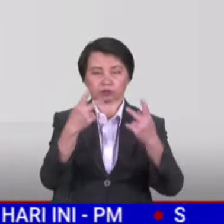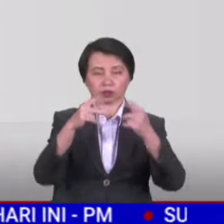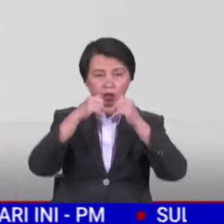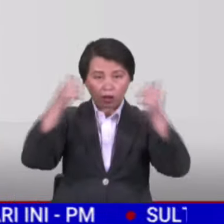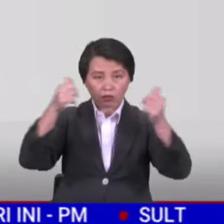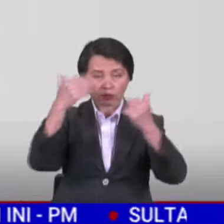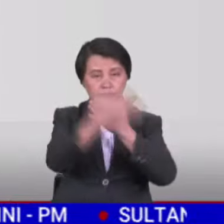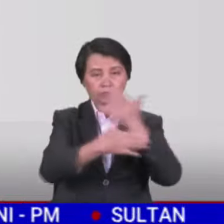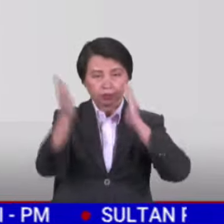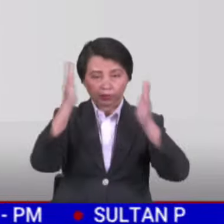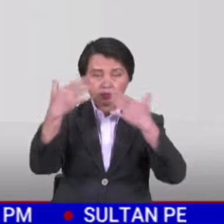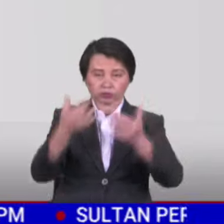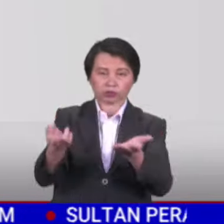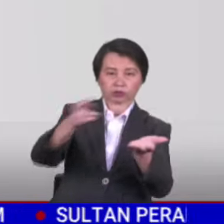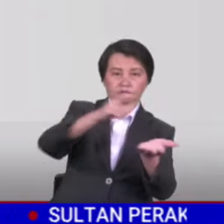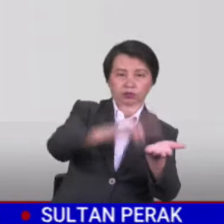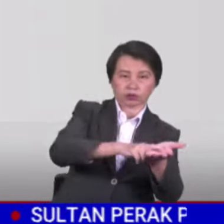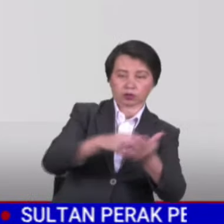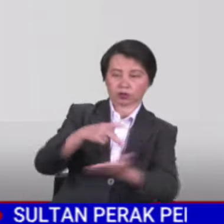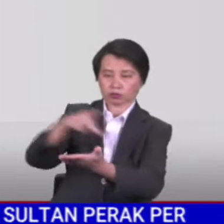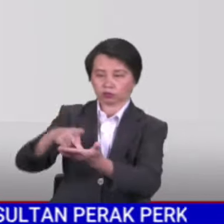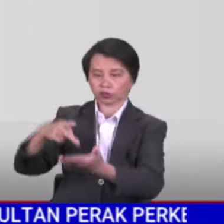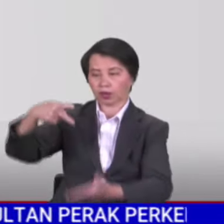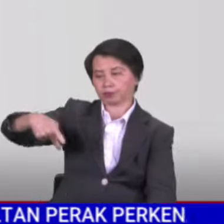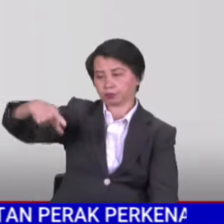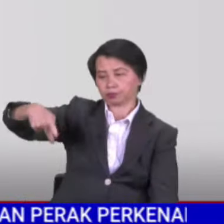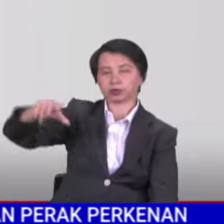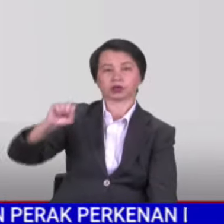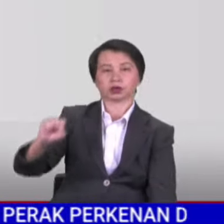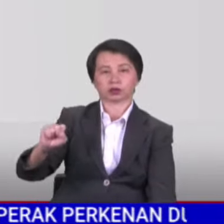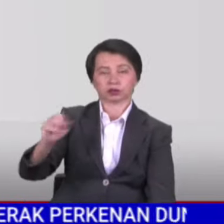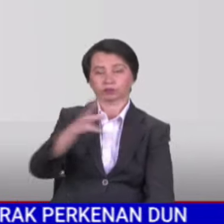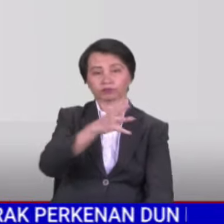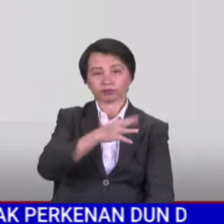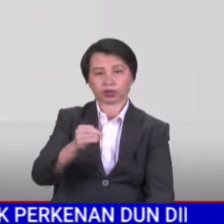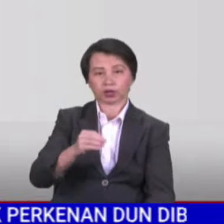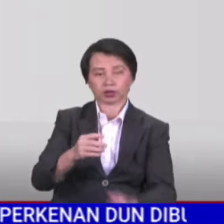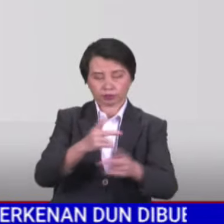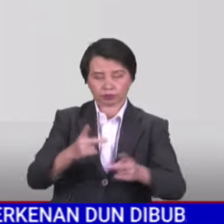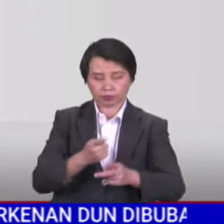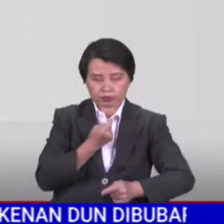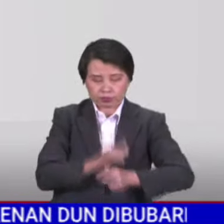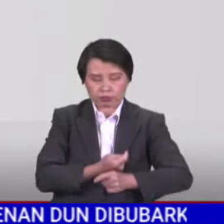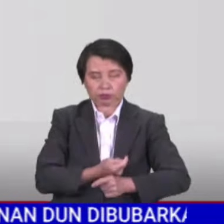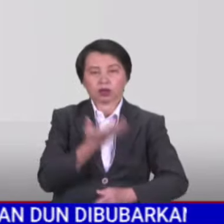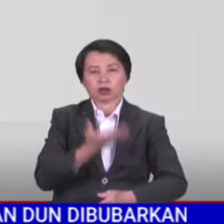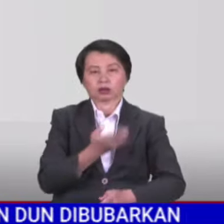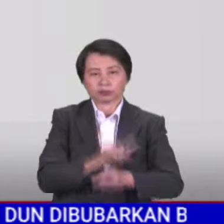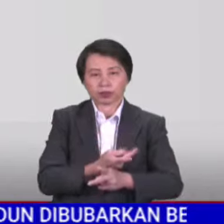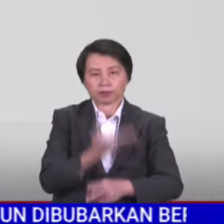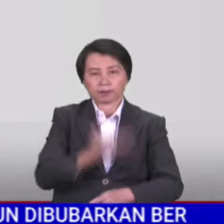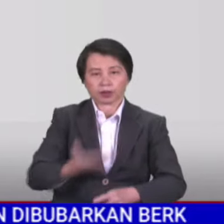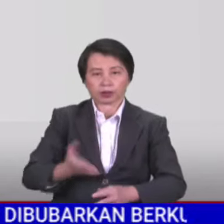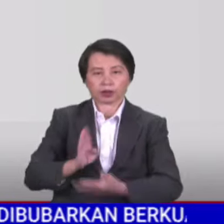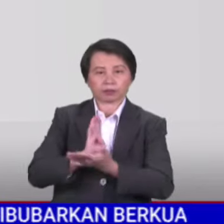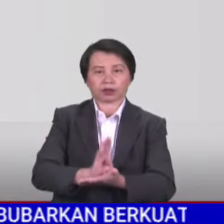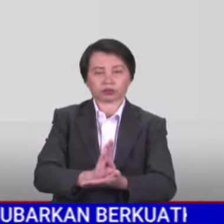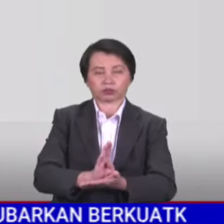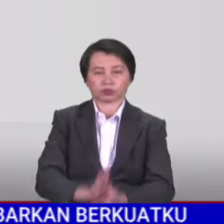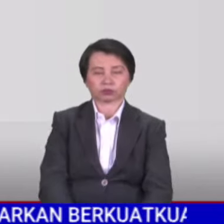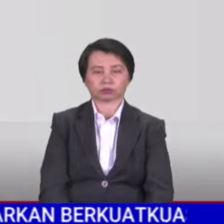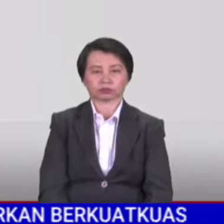di seluruh negara telah didaftarkan sebagai pusat pemindahan sementara dan juga depo penyimpanan barangan bantuan.